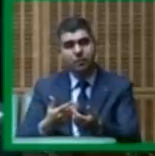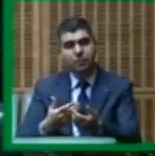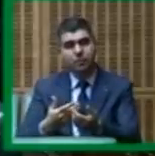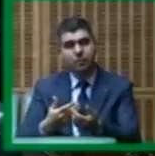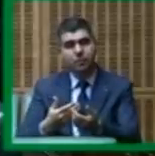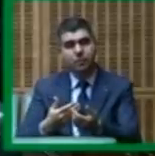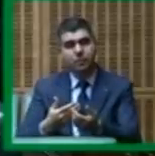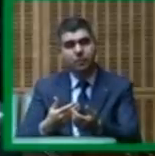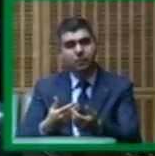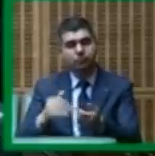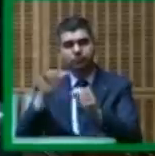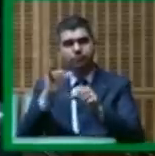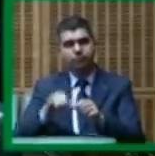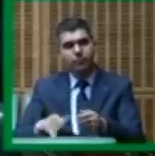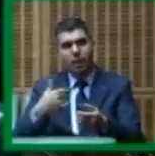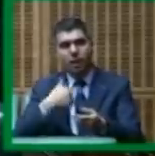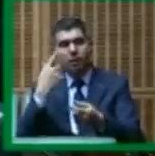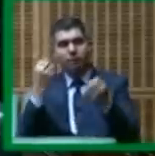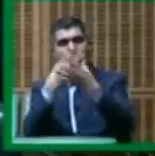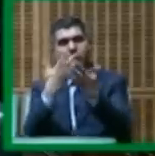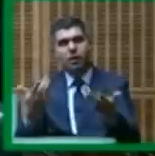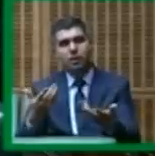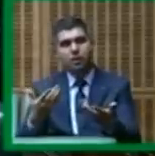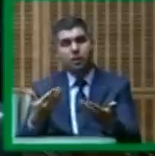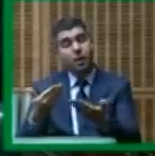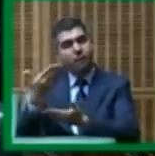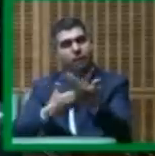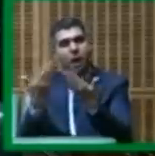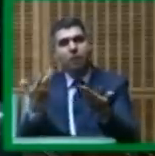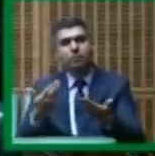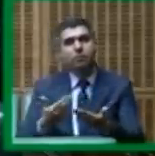وكيفاش؟ لا بد تفهموا معي على شي حاجه، الله يجزيكم بخير.